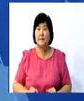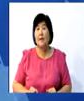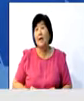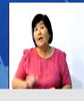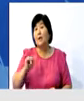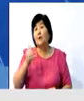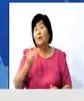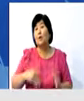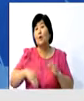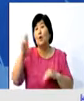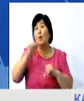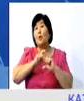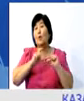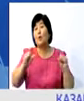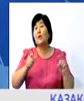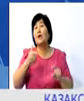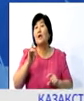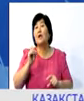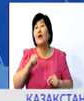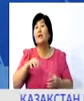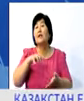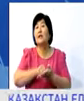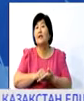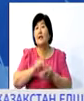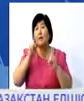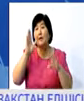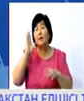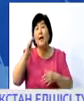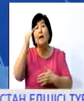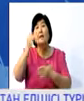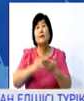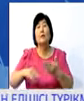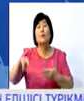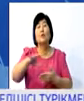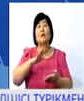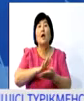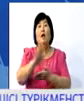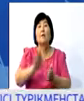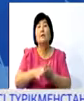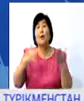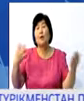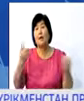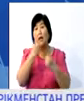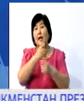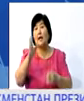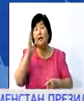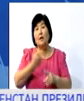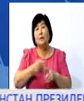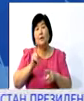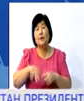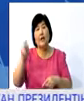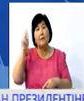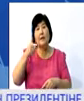Сенбі күні жоғары оқу орындарындағы грант иелері белгілі болады. Тізім республикалық баспасөз құралдарында жарияланады. Бұл туралы